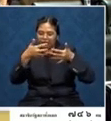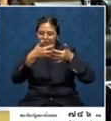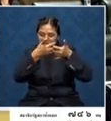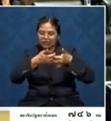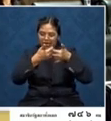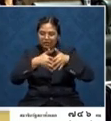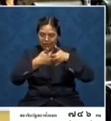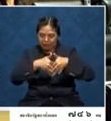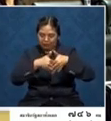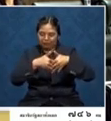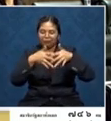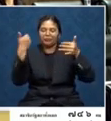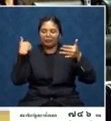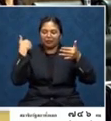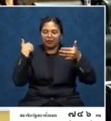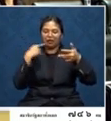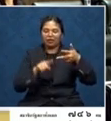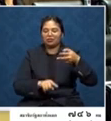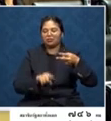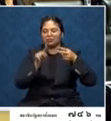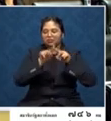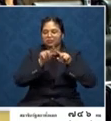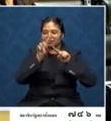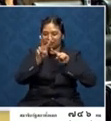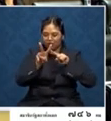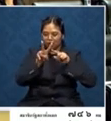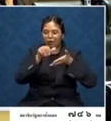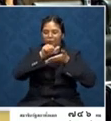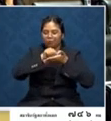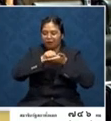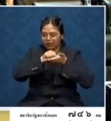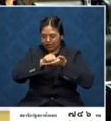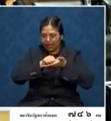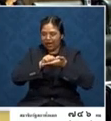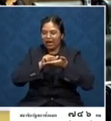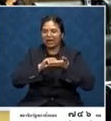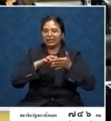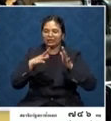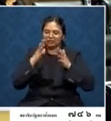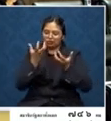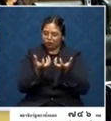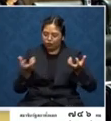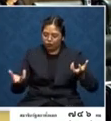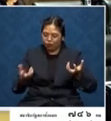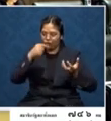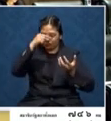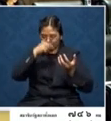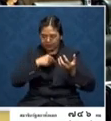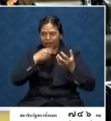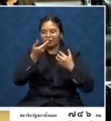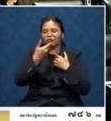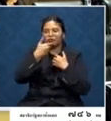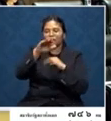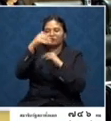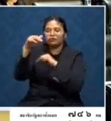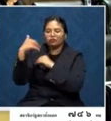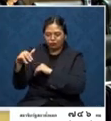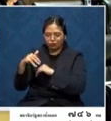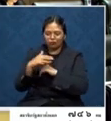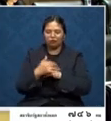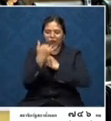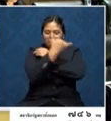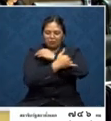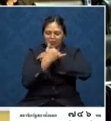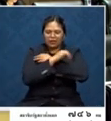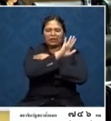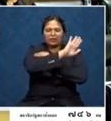2ก็คือการที่ทำให้สินค้าและบริการของไทยออกไปสู่ตลาดโลกซึ่งในส่วนนี้ต้องใช้การต่างประเทศเข้ามาเกี่ยวข้อง